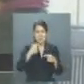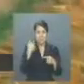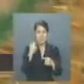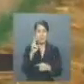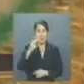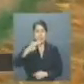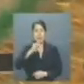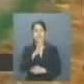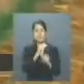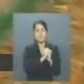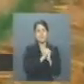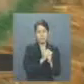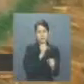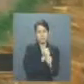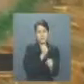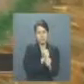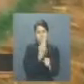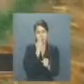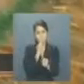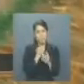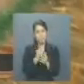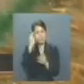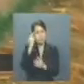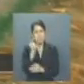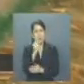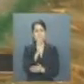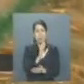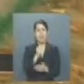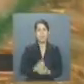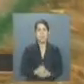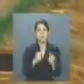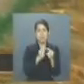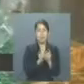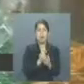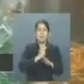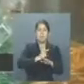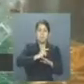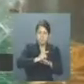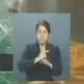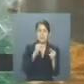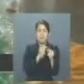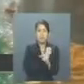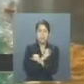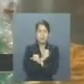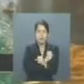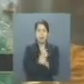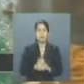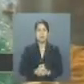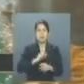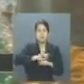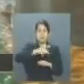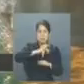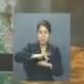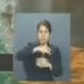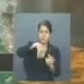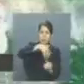ยุนนานประเทศจีนสร้างสรรค์ขึ้นเพื่อความแปลกใหม่และอนุรักษ์สิ่งแวดล้อมรวมทั้งรณรงค์การนำกลับมาใช้ใหม่เป็น